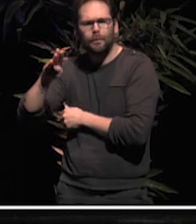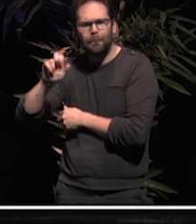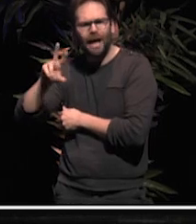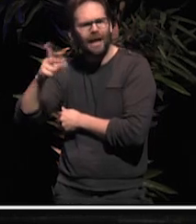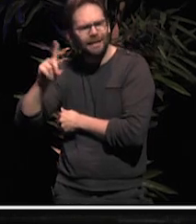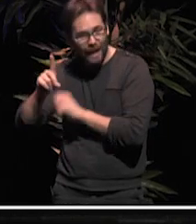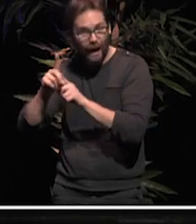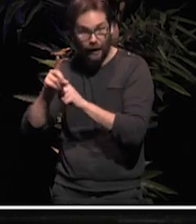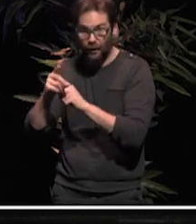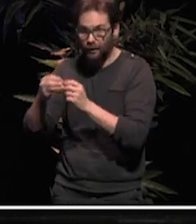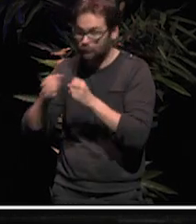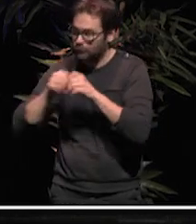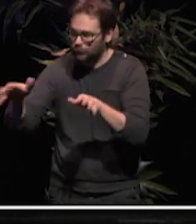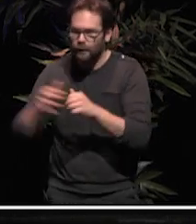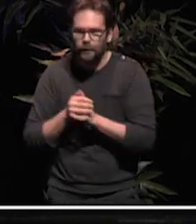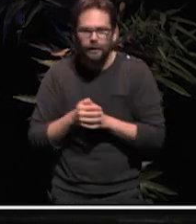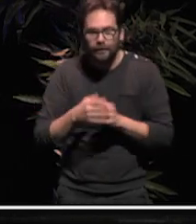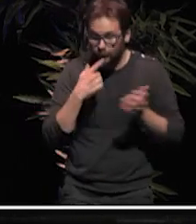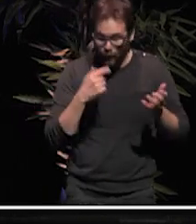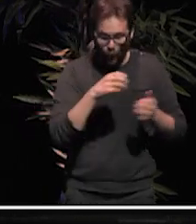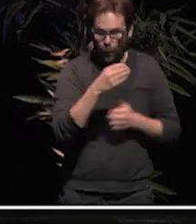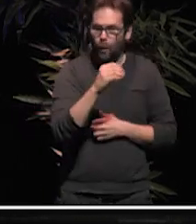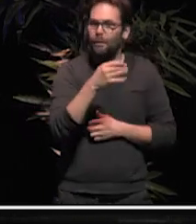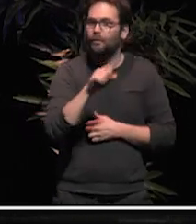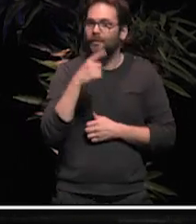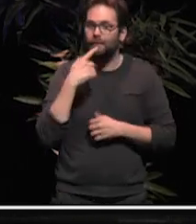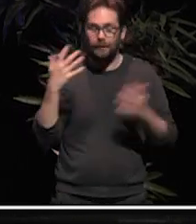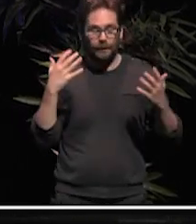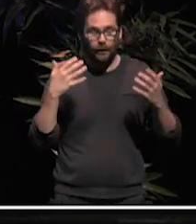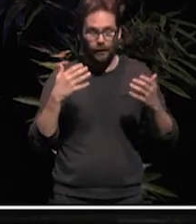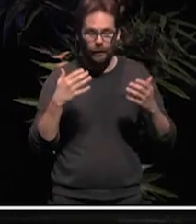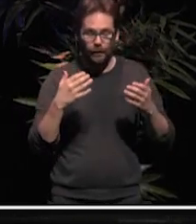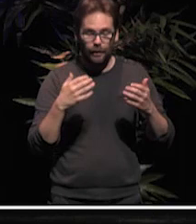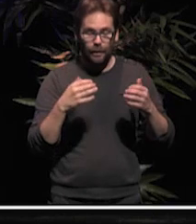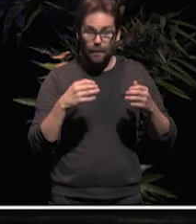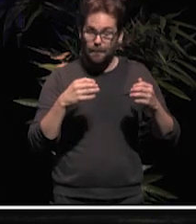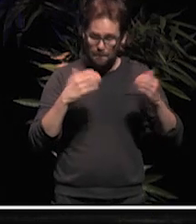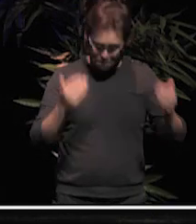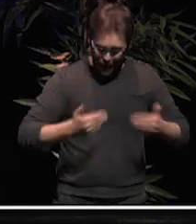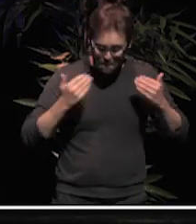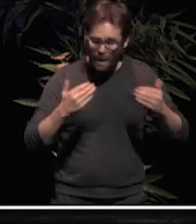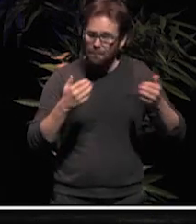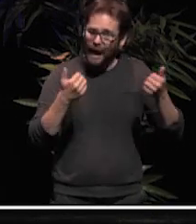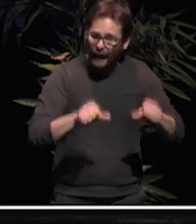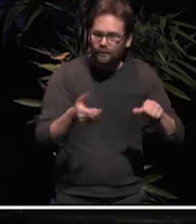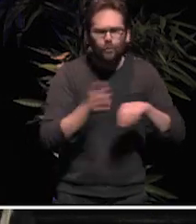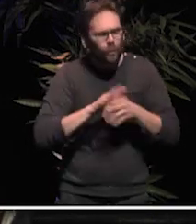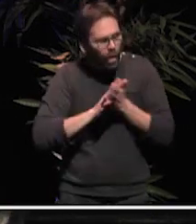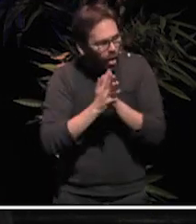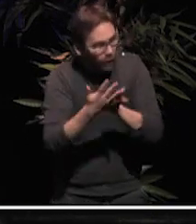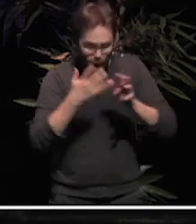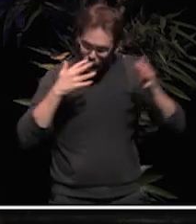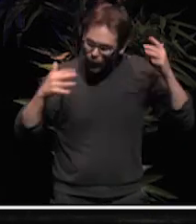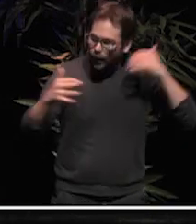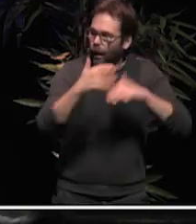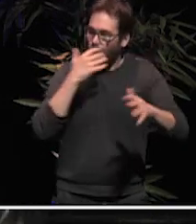même, et stasis, qui veut dire rester. Donc l'homéostasie, c'est rester le même tout en changeant, qui est en évolution dynamique.